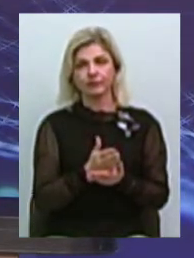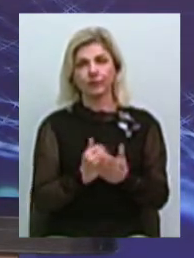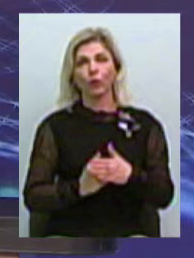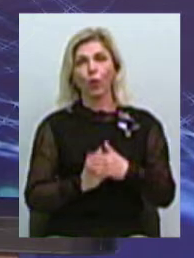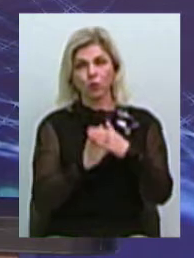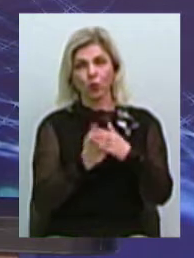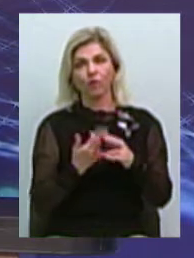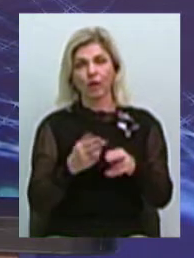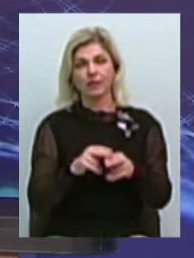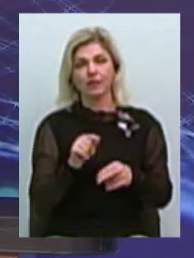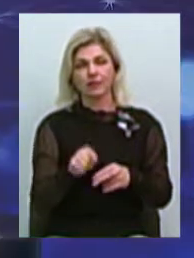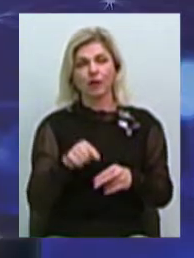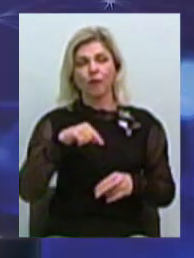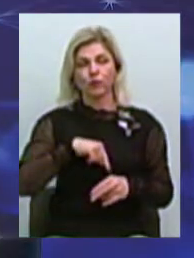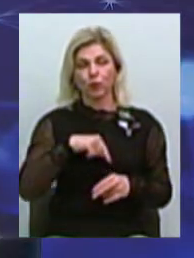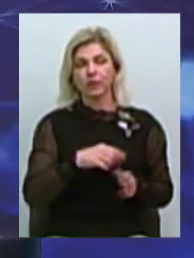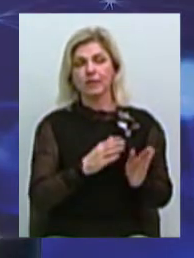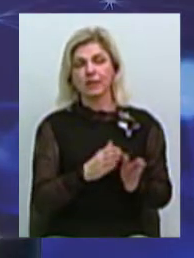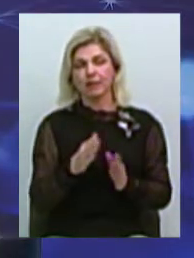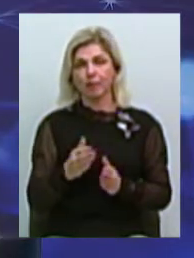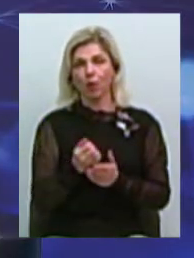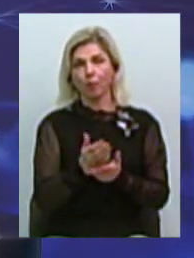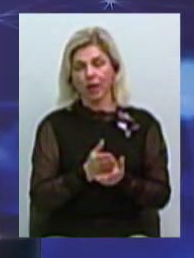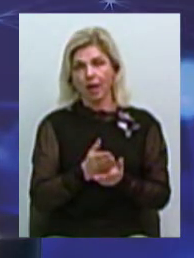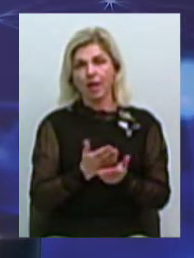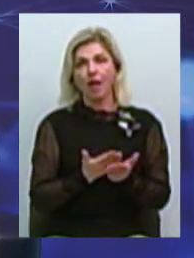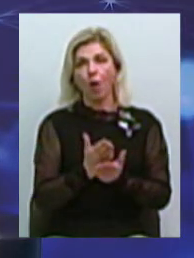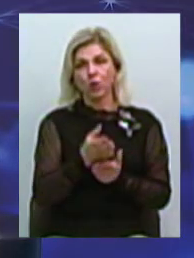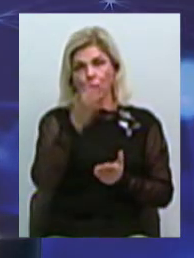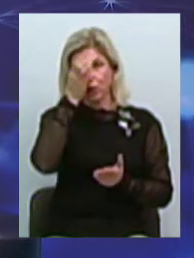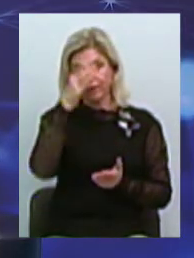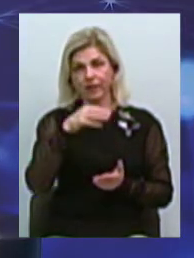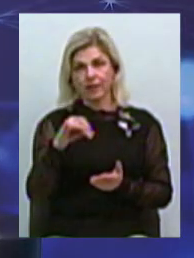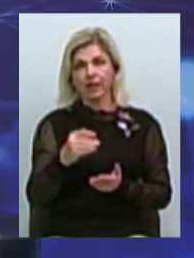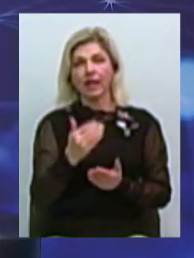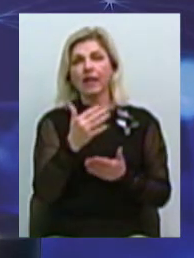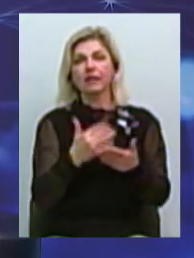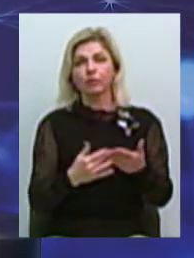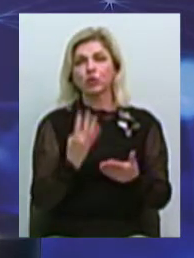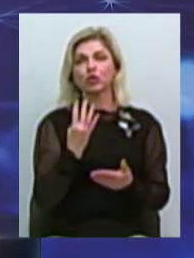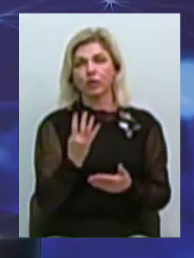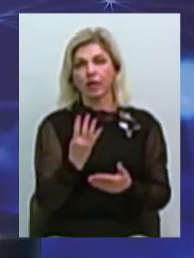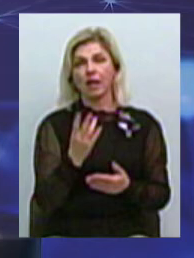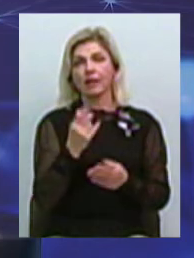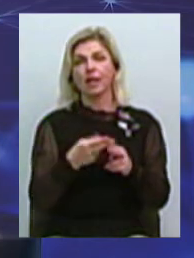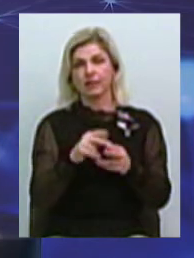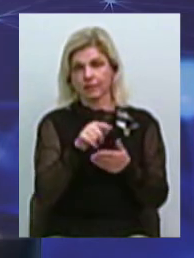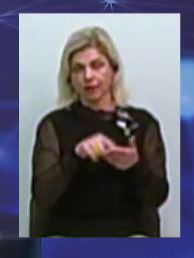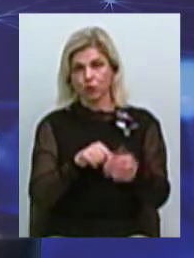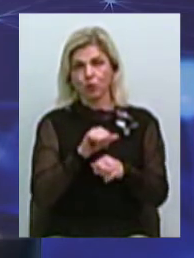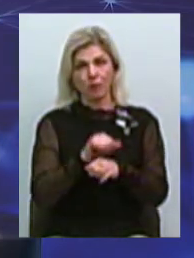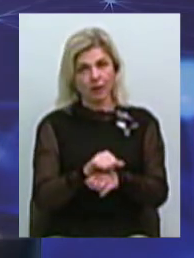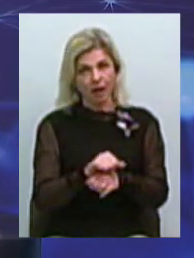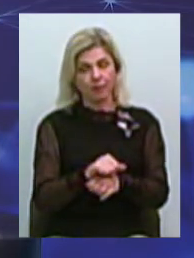основою цієї внутрішньої системи забезпечення якості освіти, то їх чотири. І саме на них ми зупиняємось.